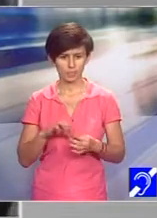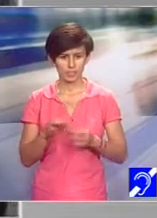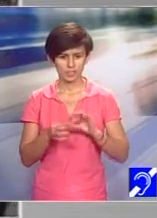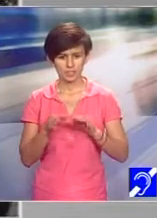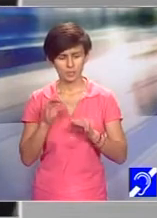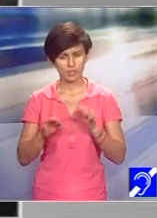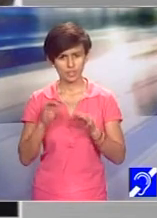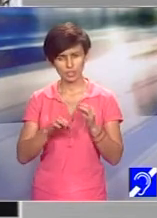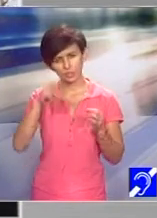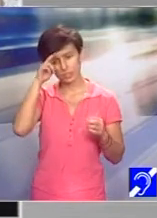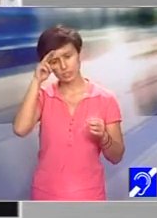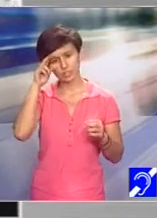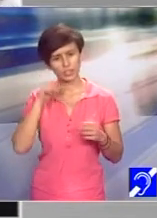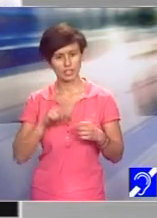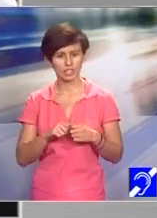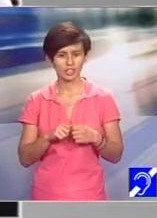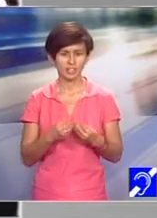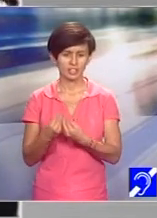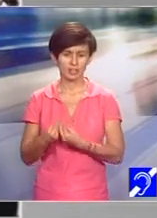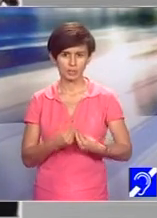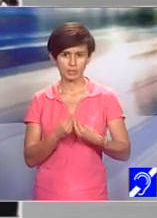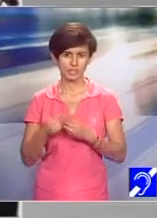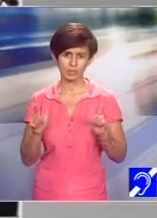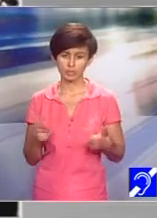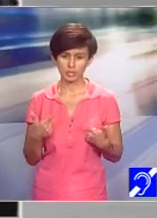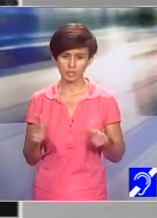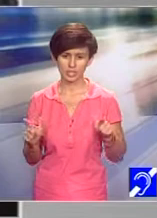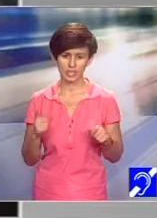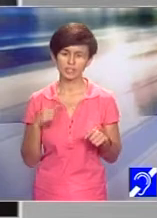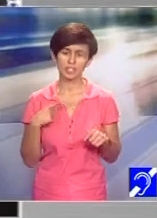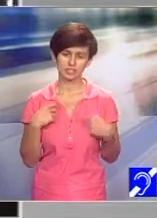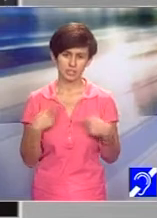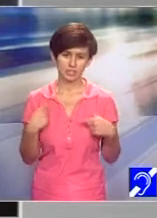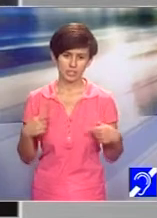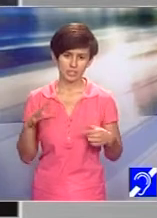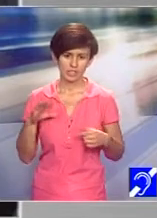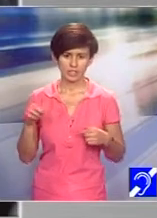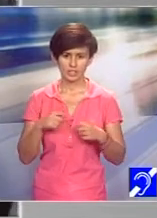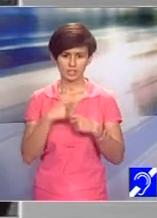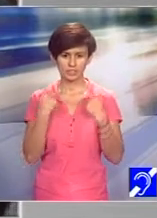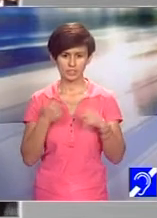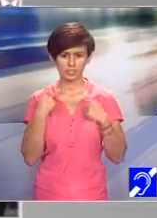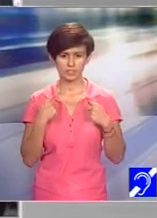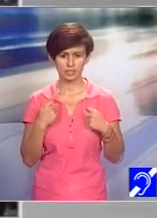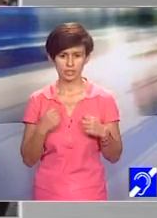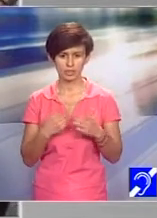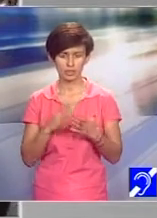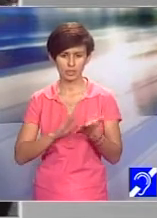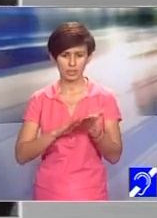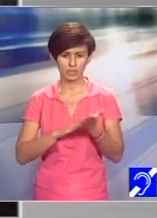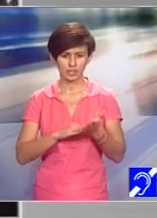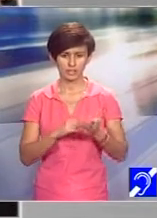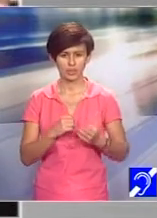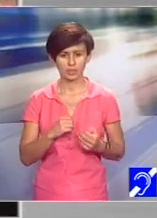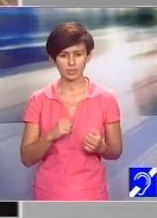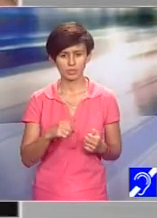împletită, bineînțeles, cum ai spus și tu, cu distracție, însă prin asta ne diferențiem de alte festivaluri de acest tip, prin faptul că noi punem accentul